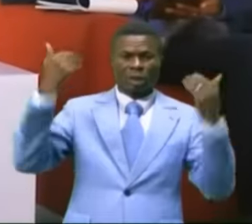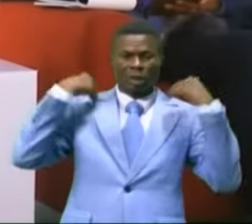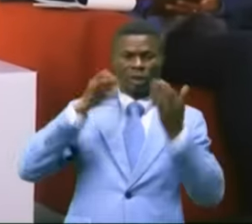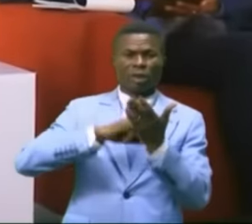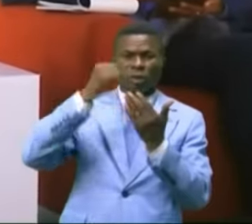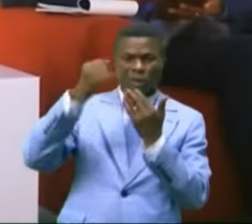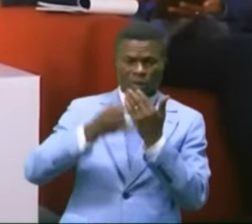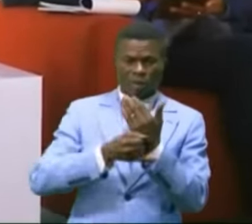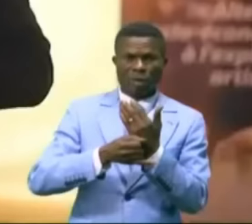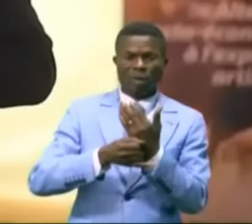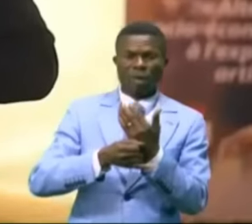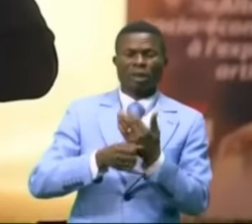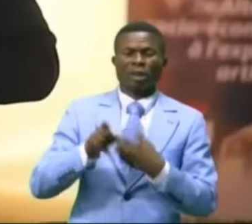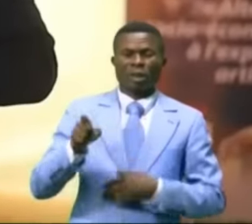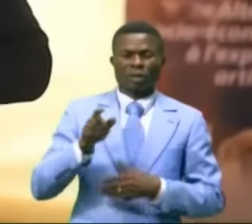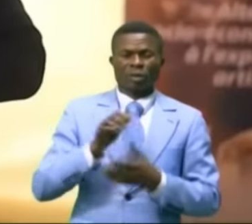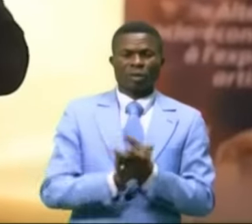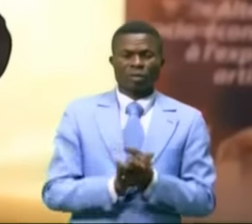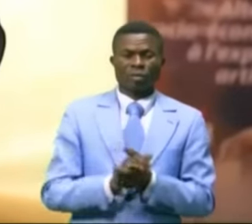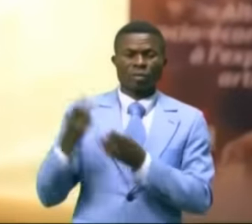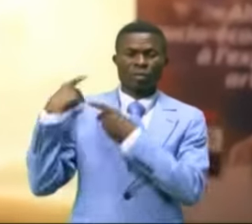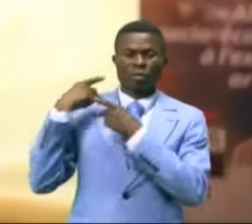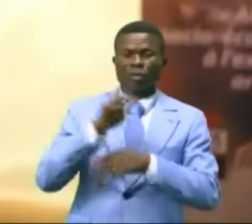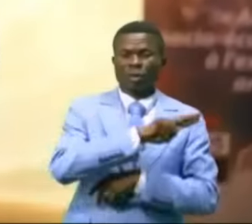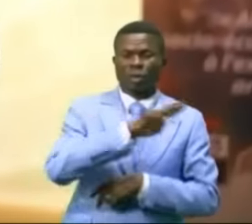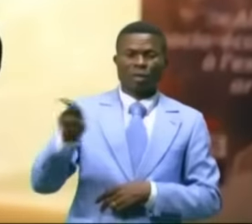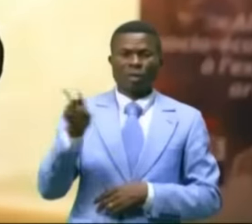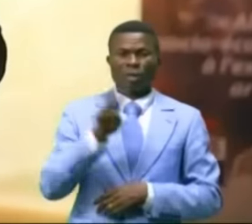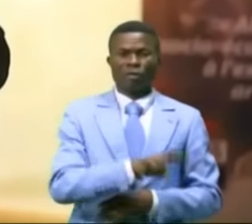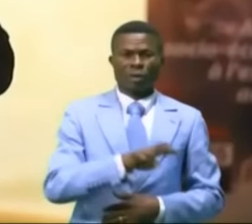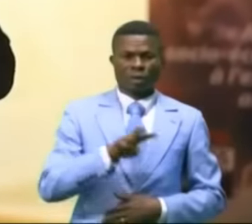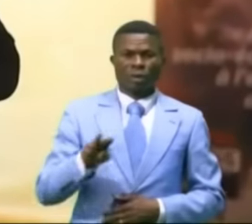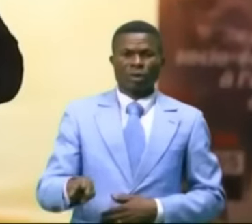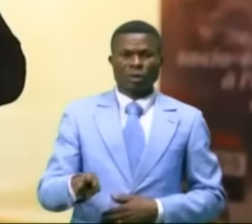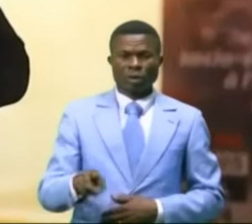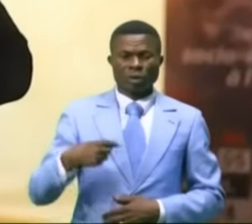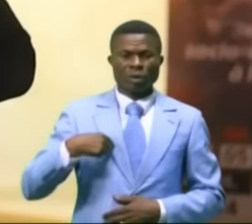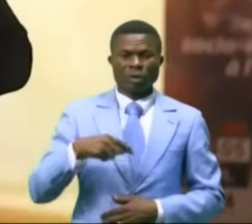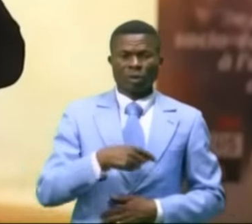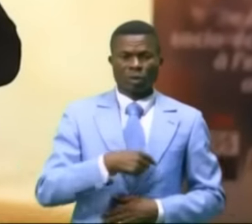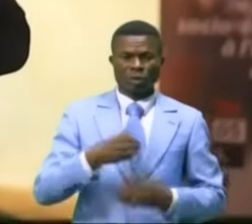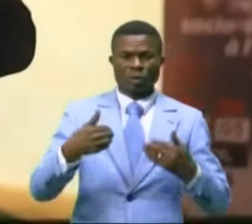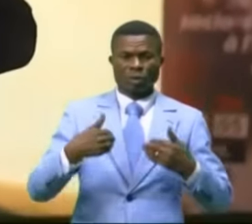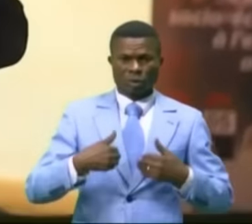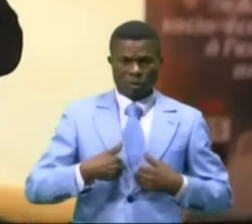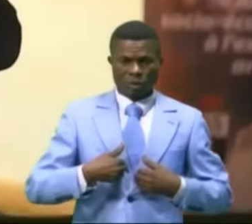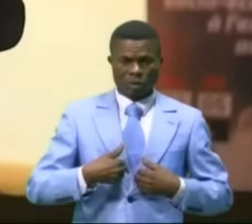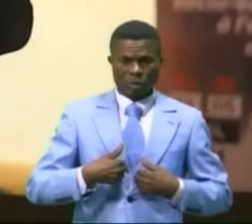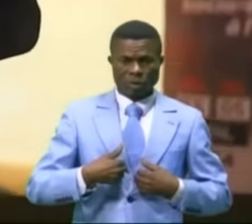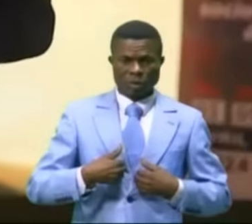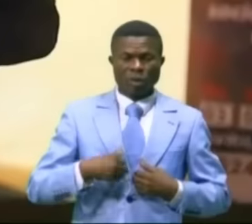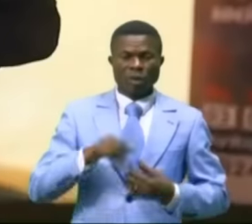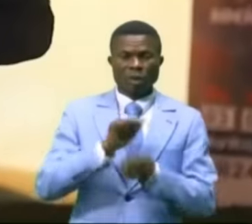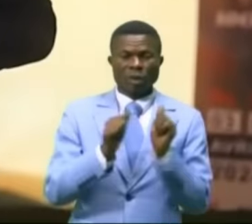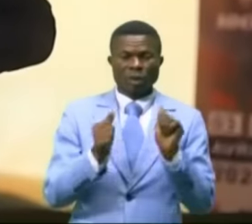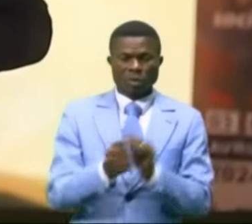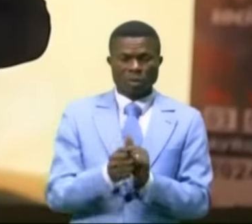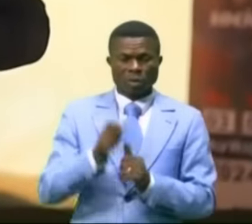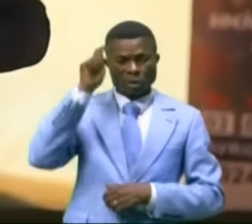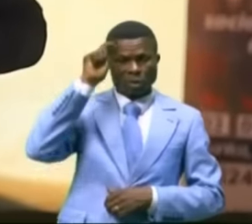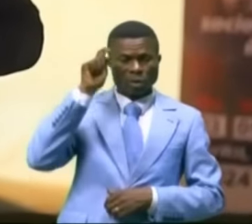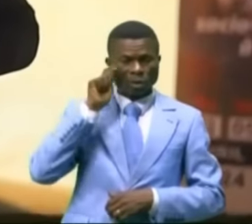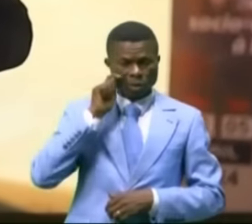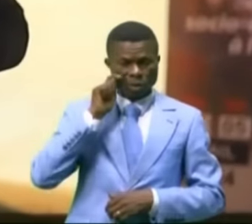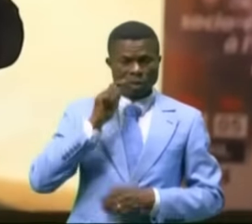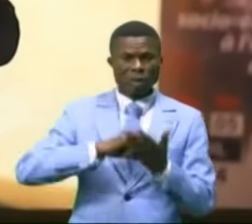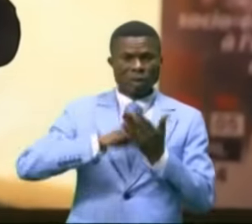BGR, Michel Morita. Depuis 2022, nous avons également intégré les questions de genre dans notre